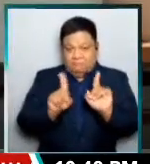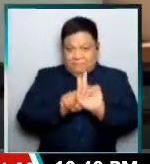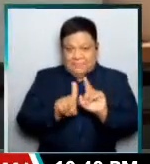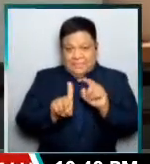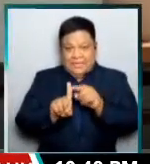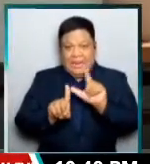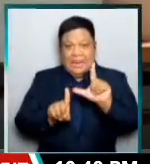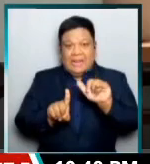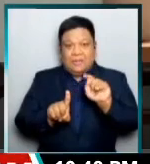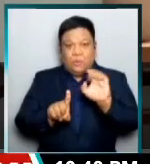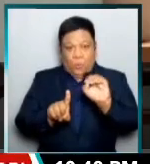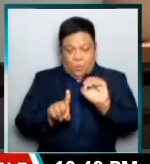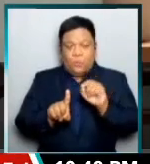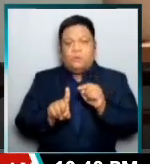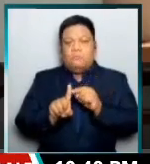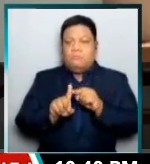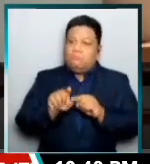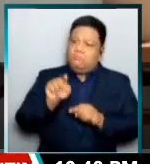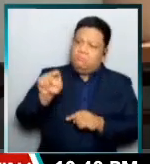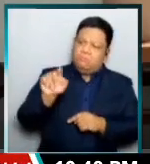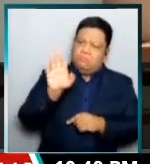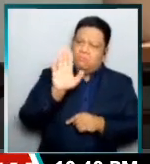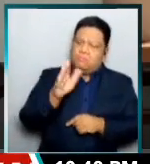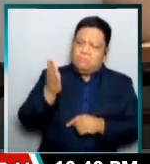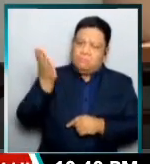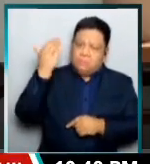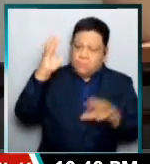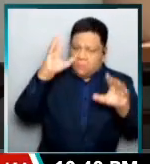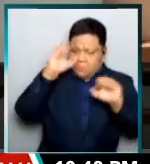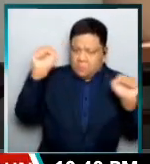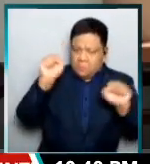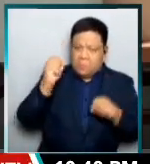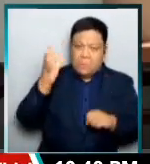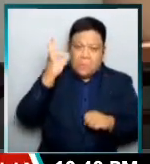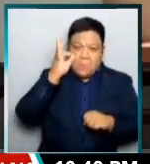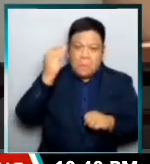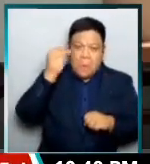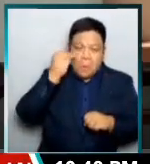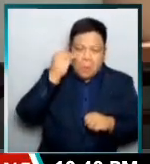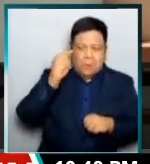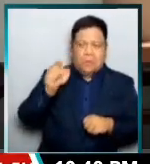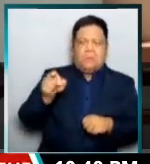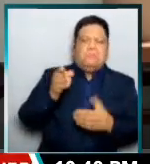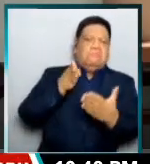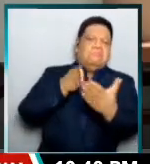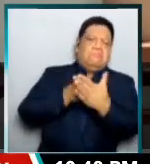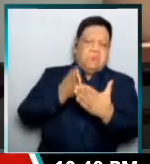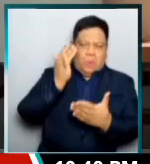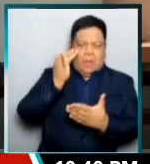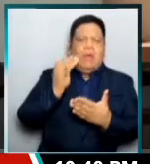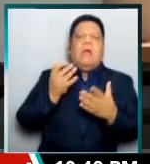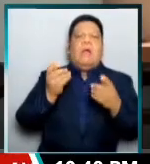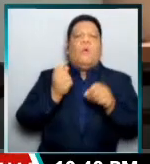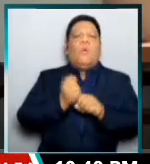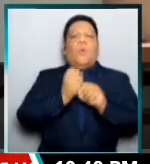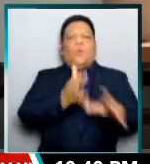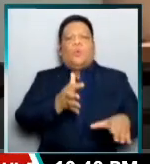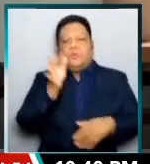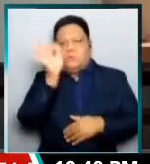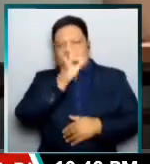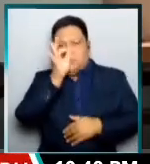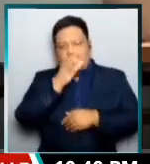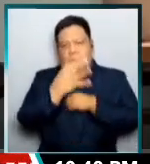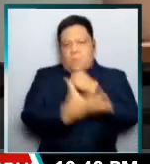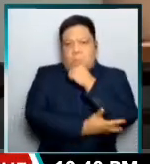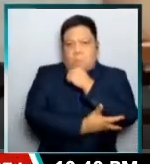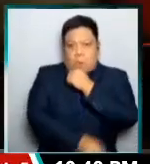Ferdinand Marcos at sinabing naghirap daw ang Pilipinas sa ilalim niya. Huwag daw baguhin ang kasaysayan para pagmukhaing bayani ang